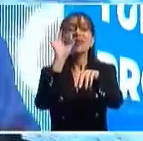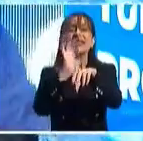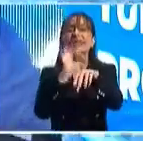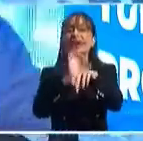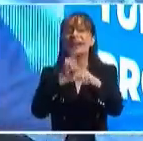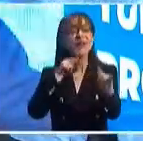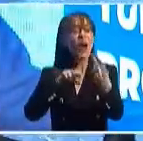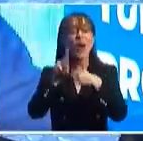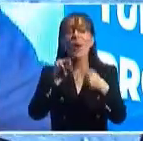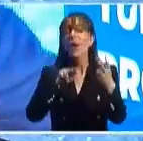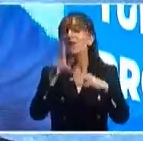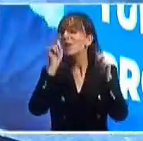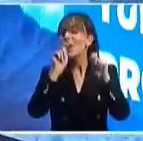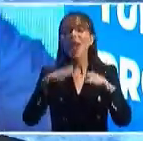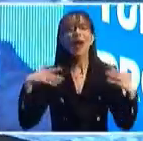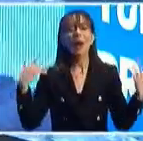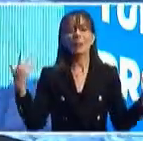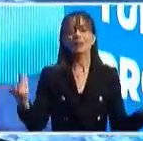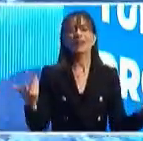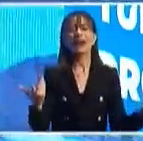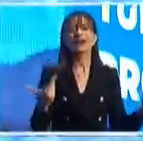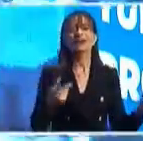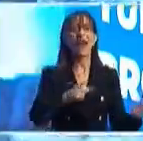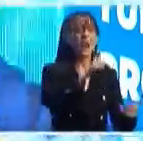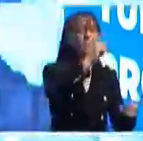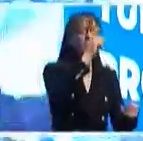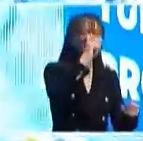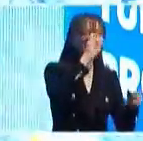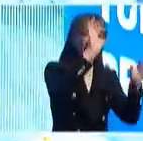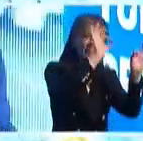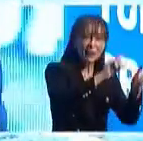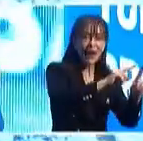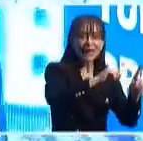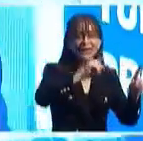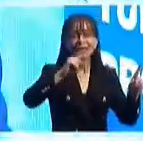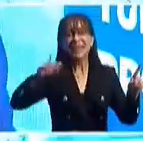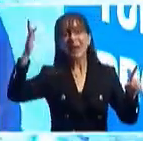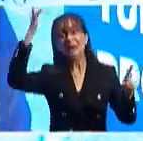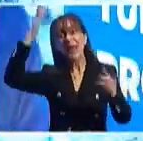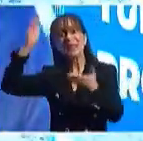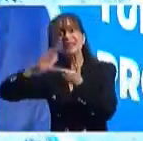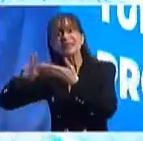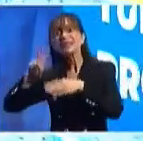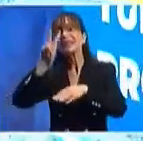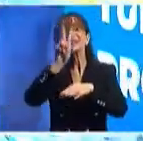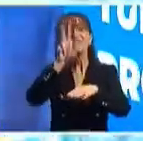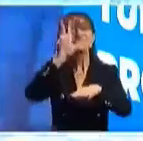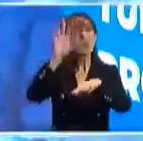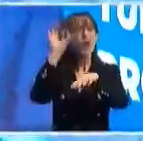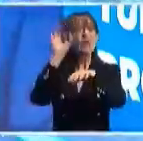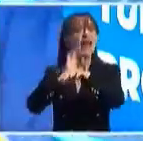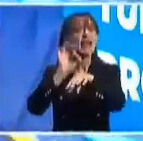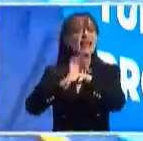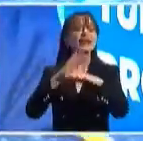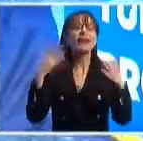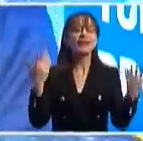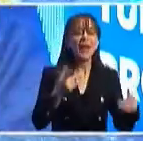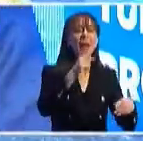yapabilecekler. Beşiktaş'tan Beylikdüzü'ne giden kardeşimiz 23 dakikaya, yine